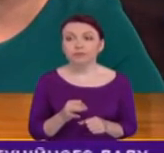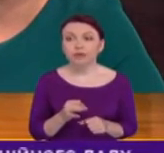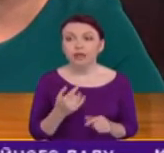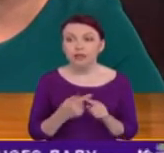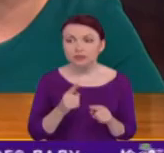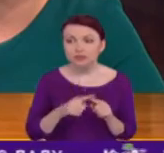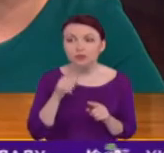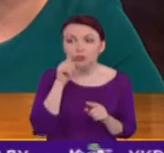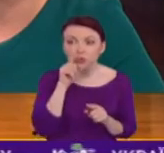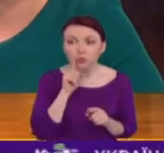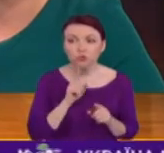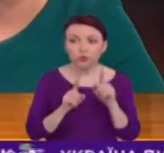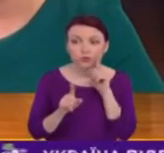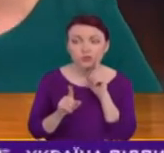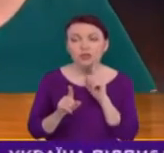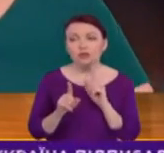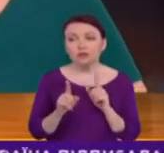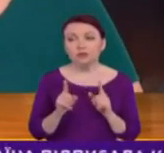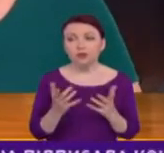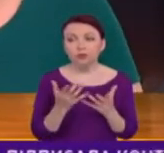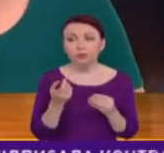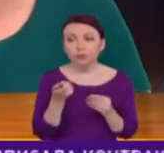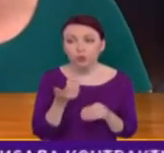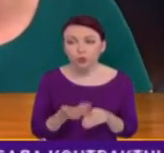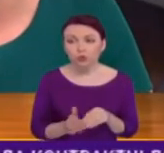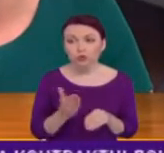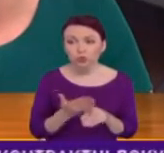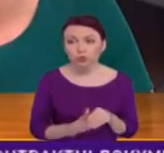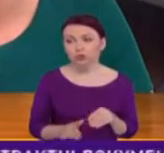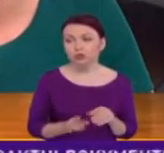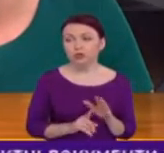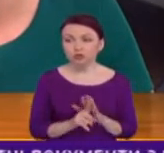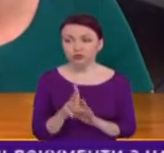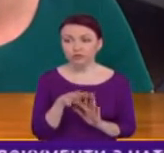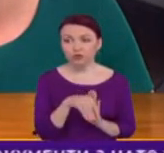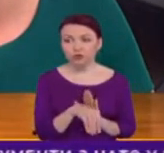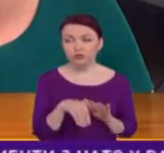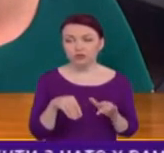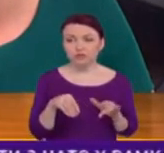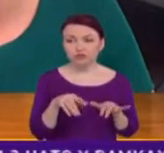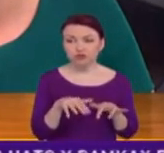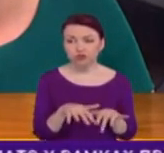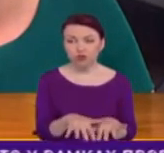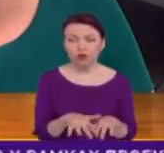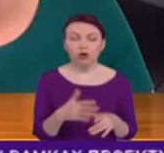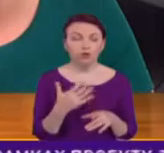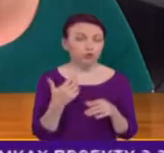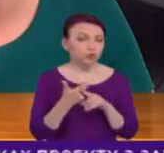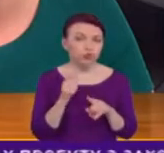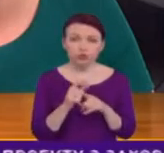ті зручності, які зараз вже потрошки почали втілюватися в життя, вони є дуже класні.